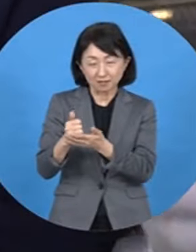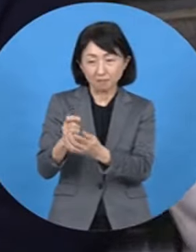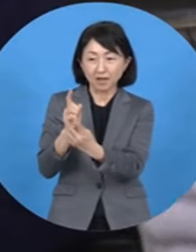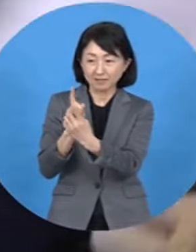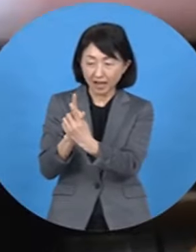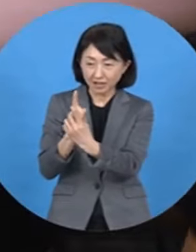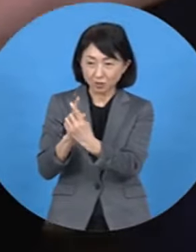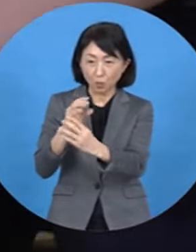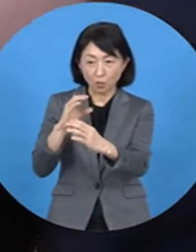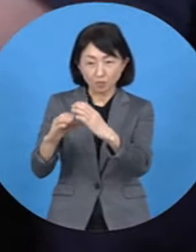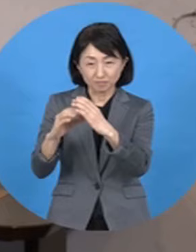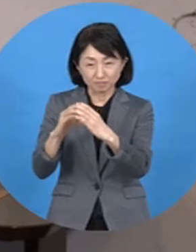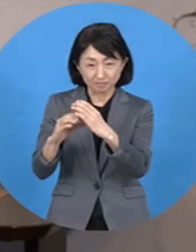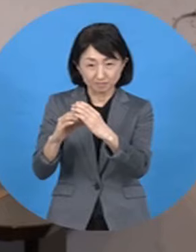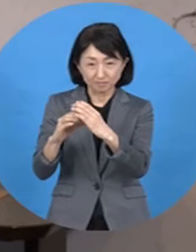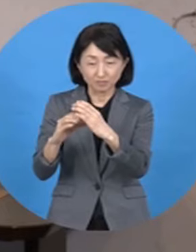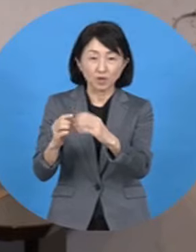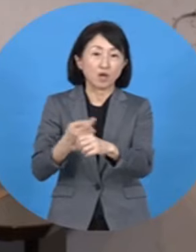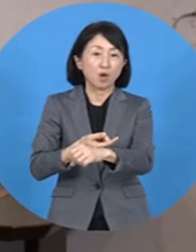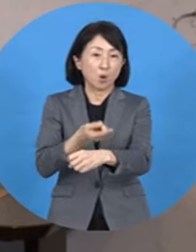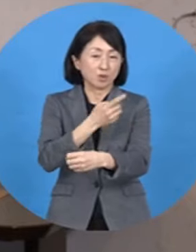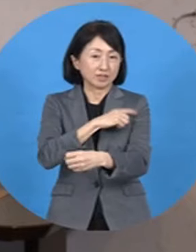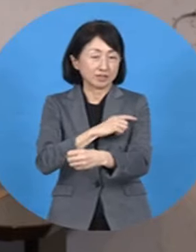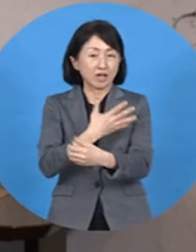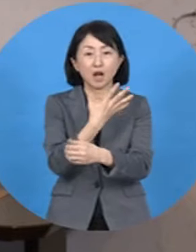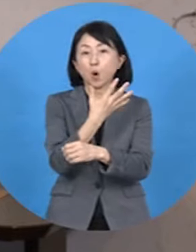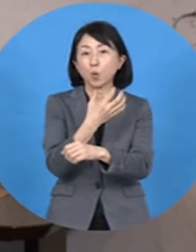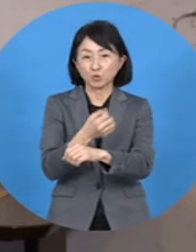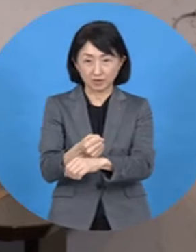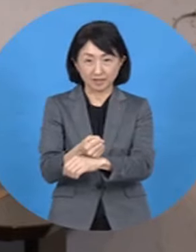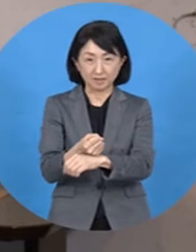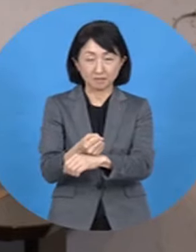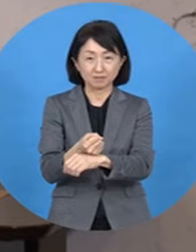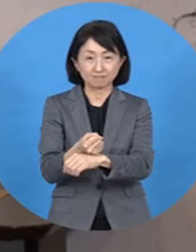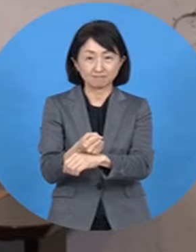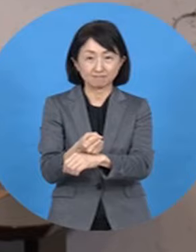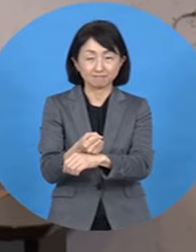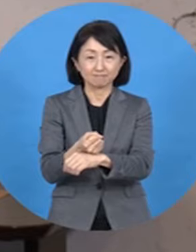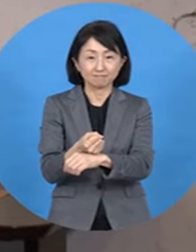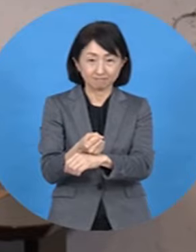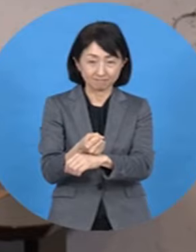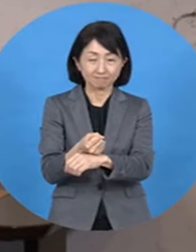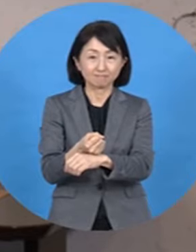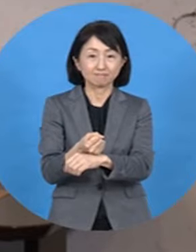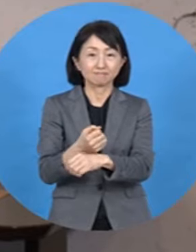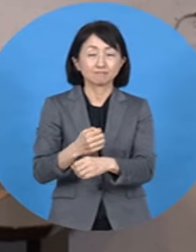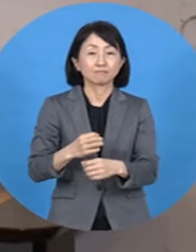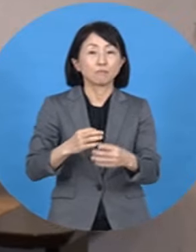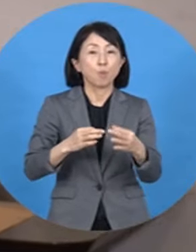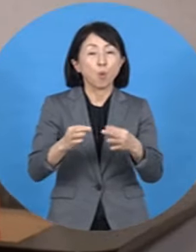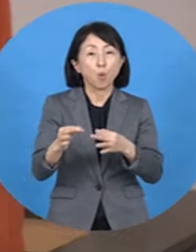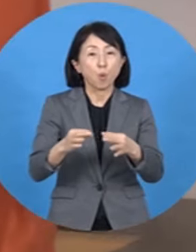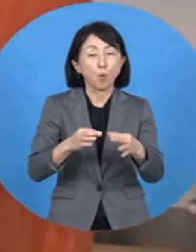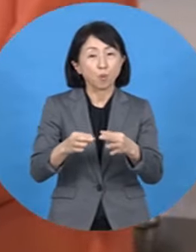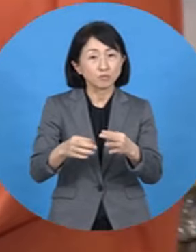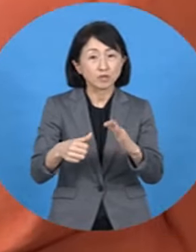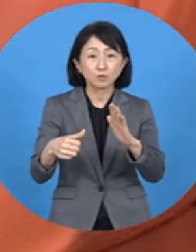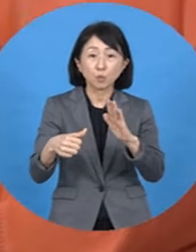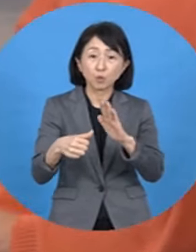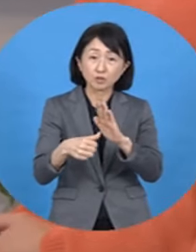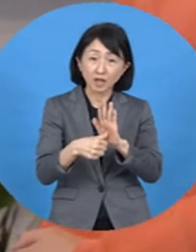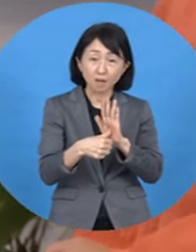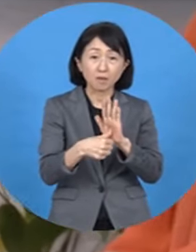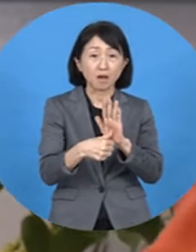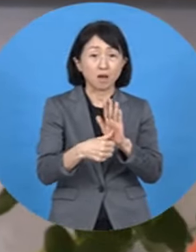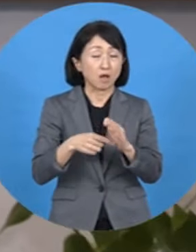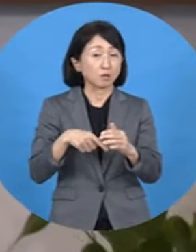。 ここの店名の由来っていうのは何ですか？ はい、あのカフェ野の